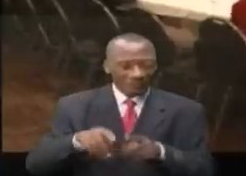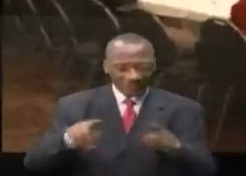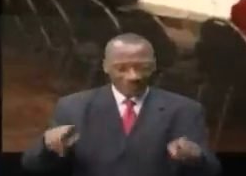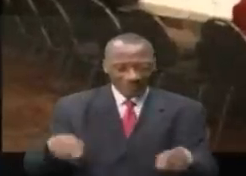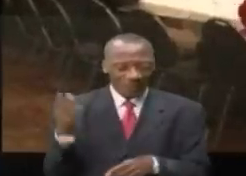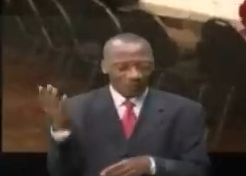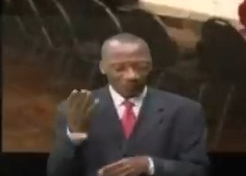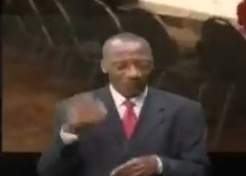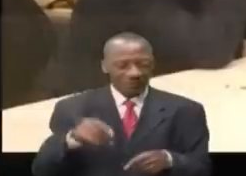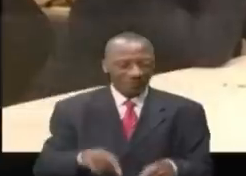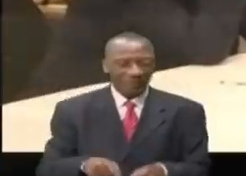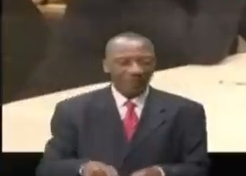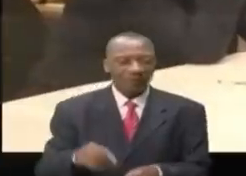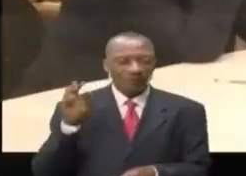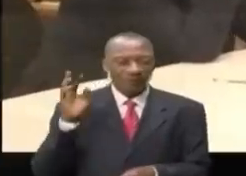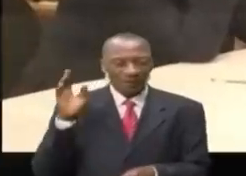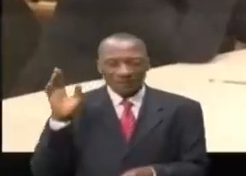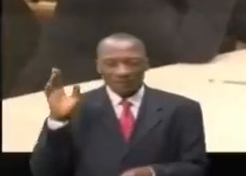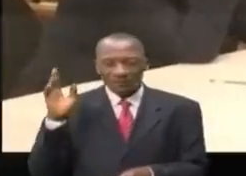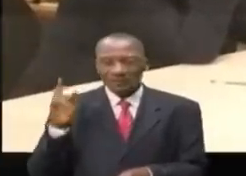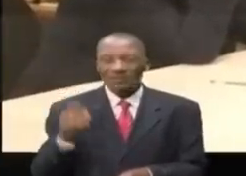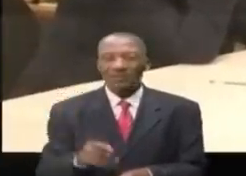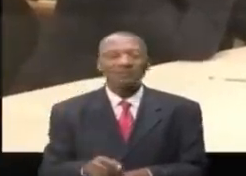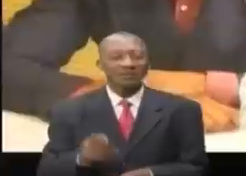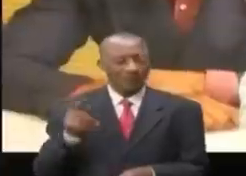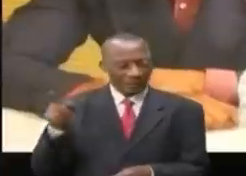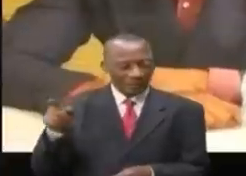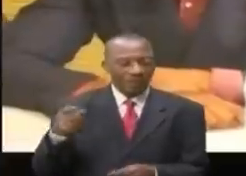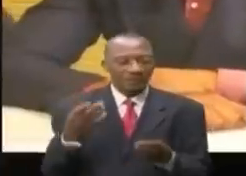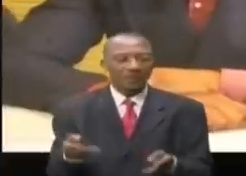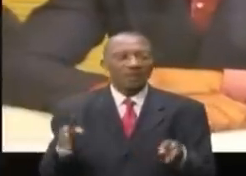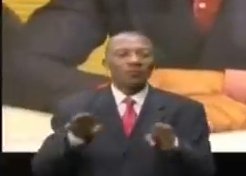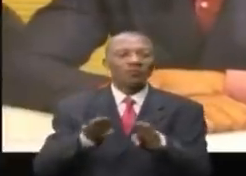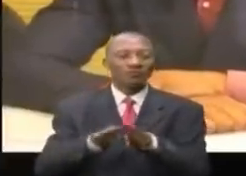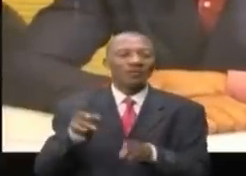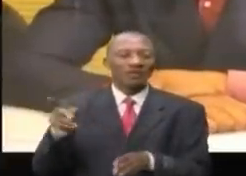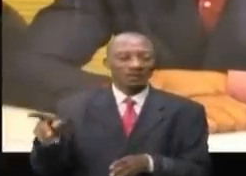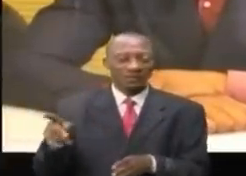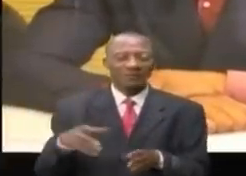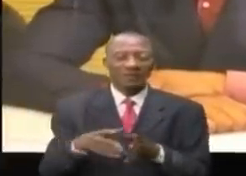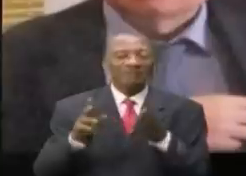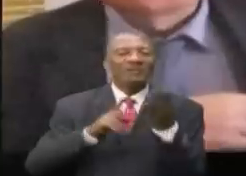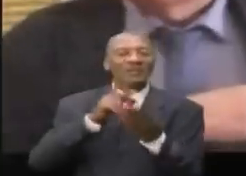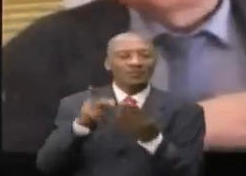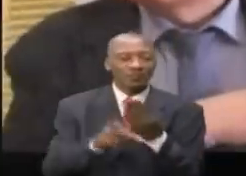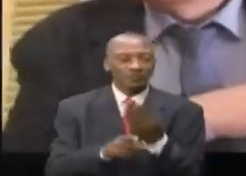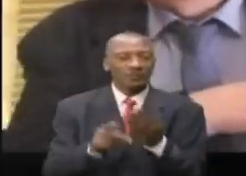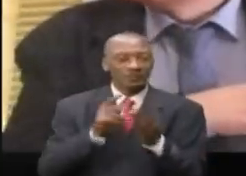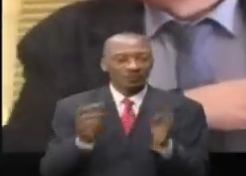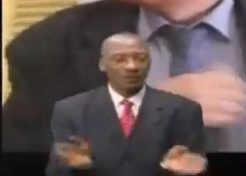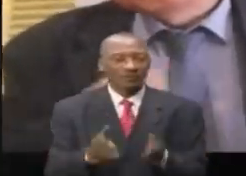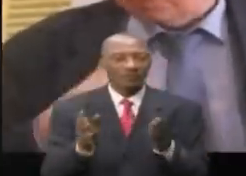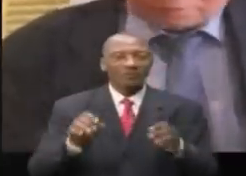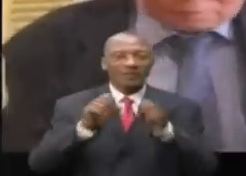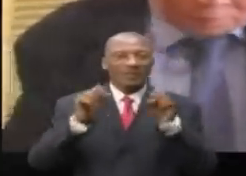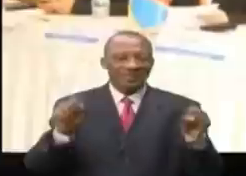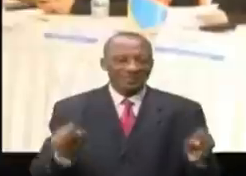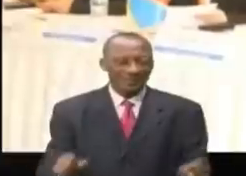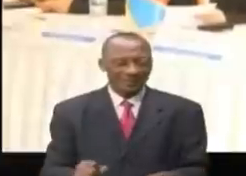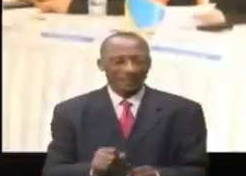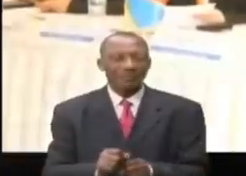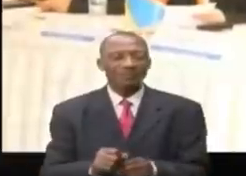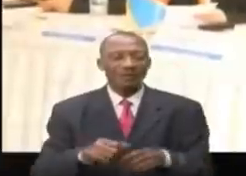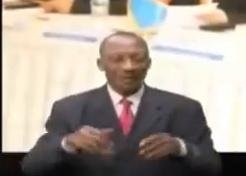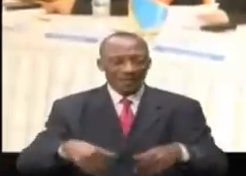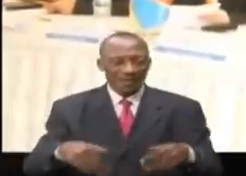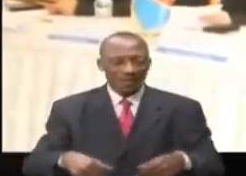Kinshasa, qu'a eu lieu la cérémonie de clôture de ce projet de renforcement du système de vulgarisation agricole avec